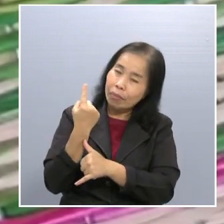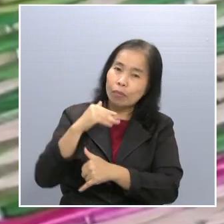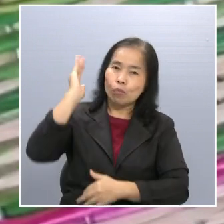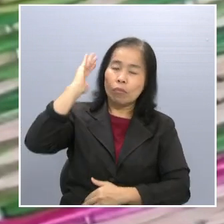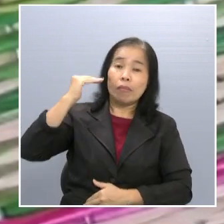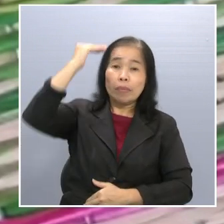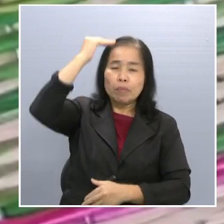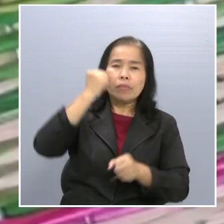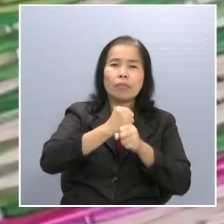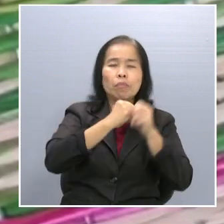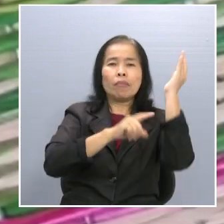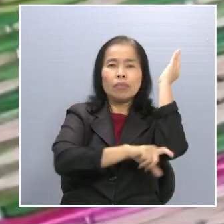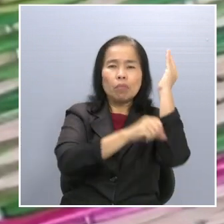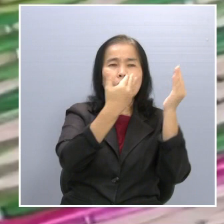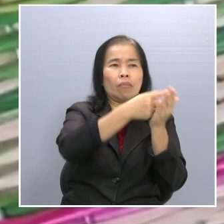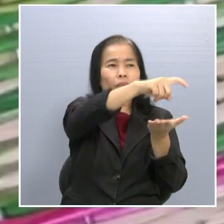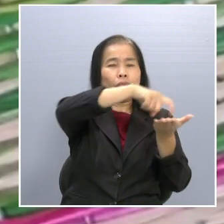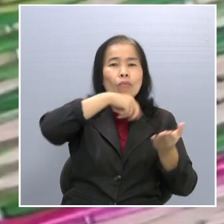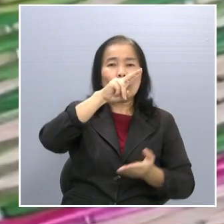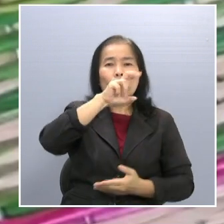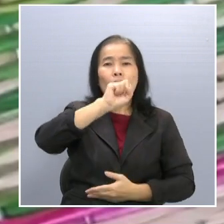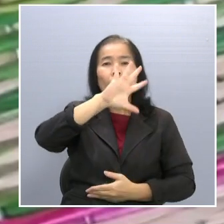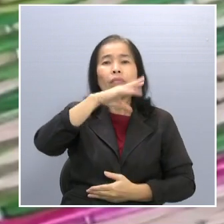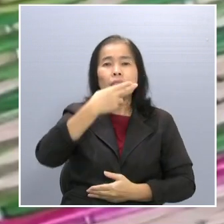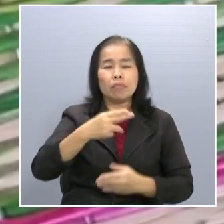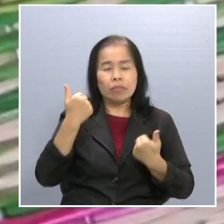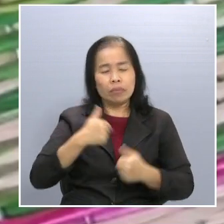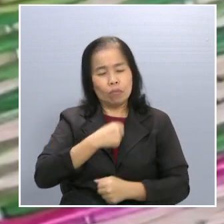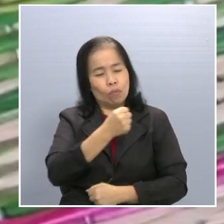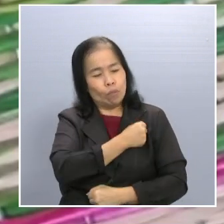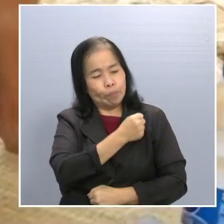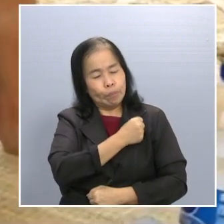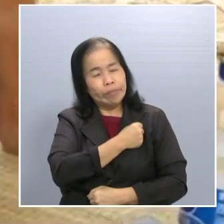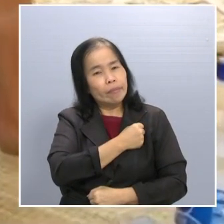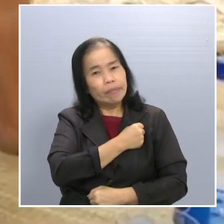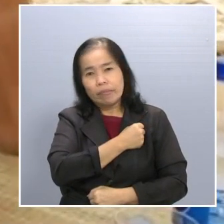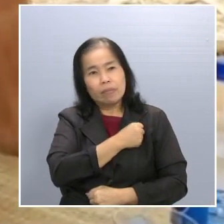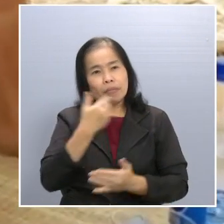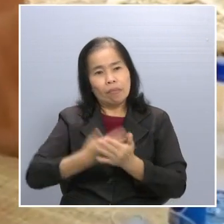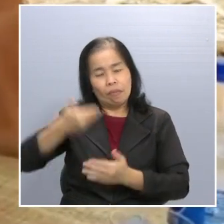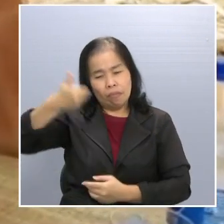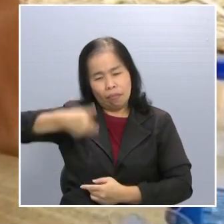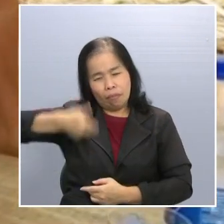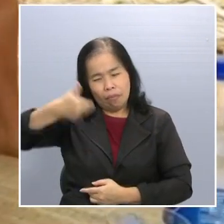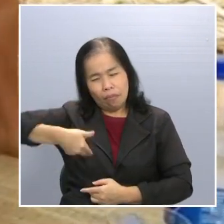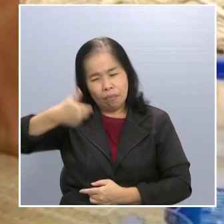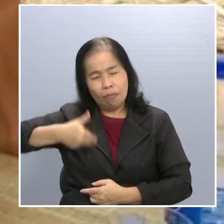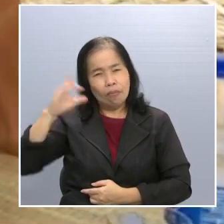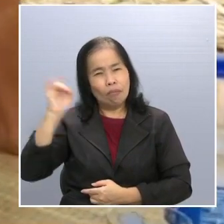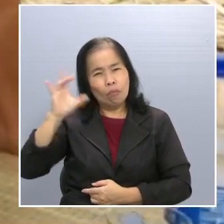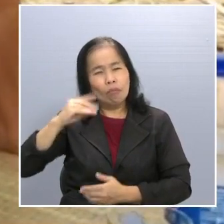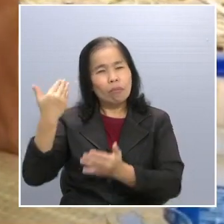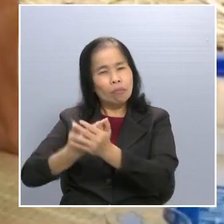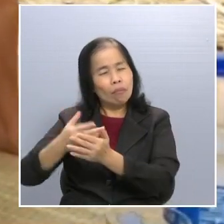งานอยู่สิงคโปร์ส่งเงินมาให้ 250,000แม่บอกตอนนี้ทุกข์ใจมากนะคะมาเอาเงินกับแม่ไม่แล้วไม่เลิกอ้างว่าถูกเรียกค่า